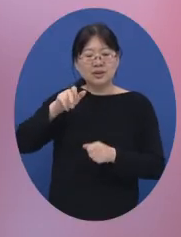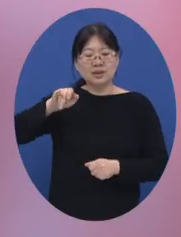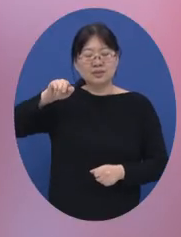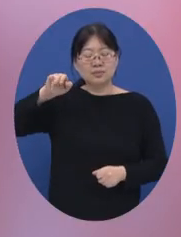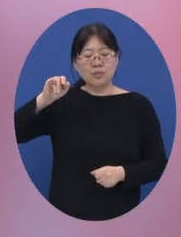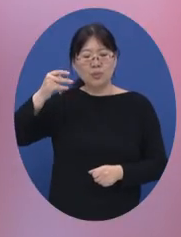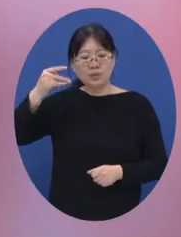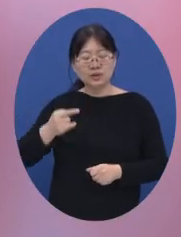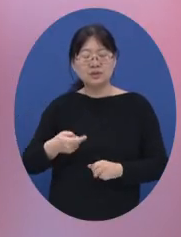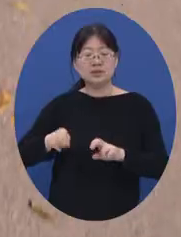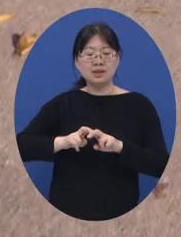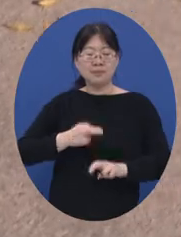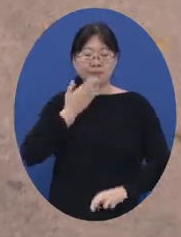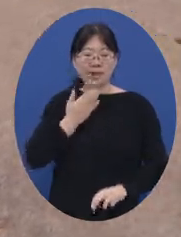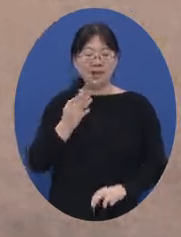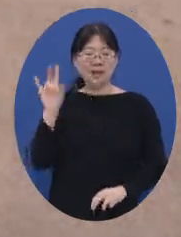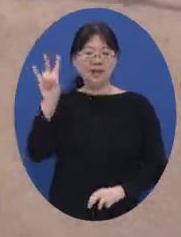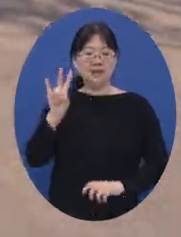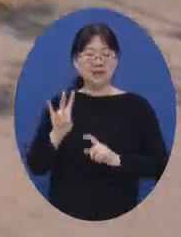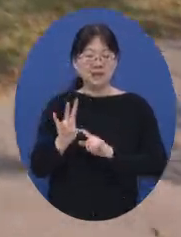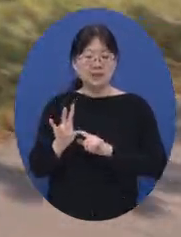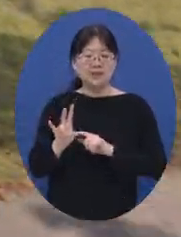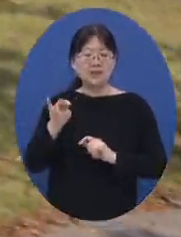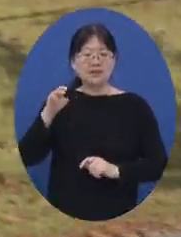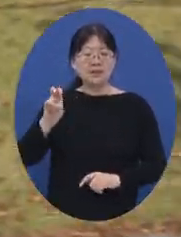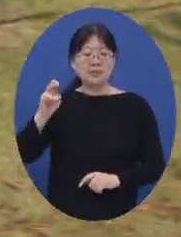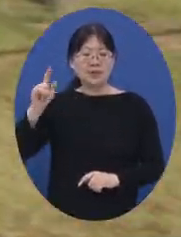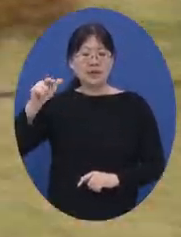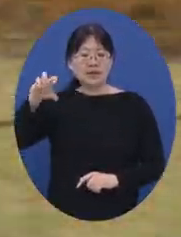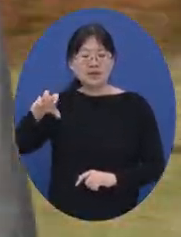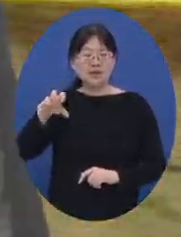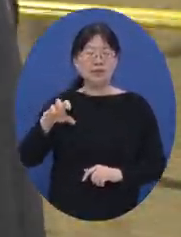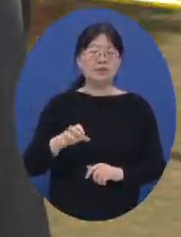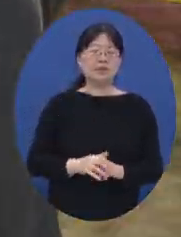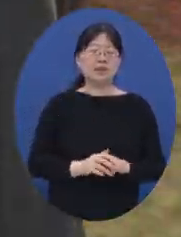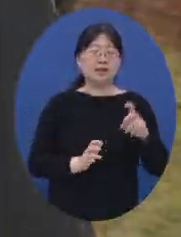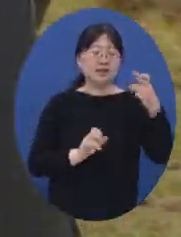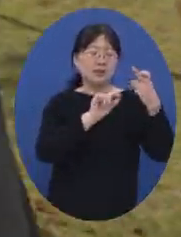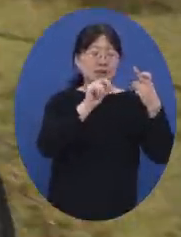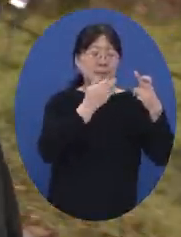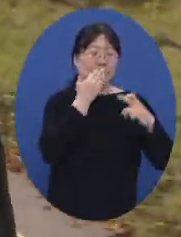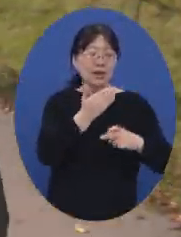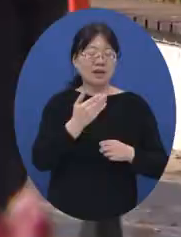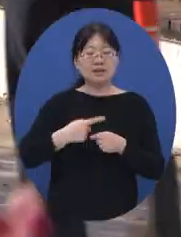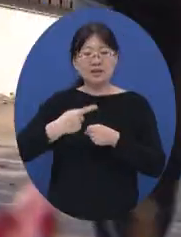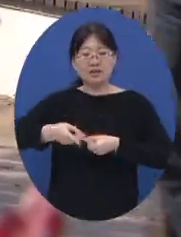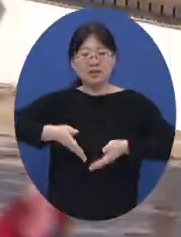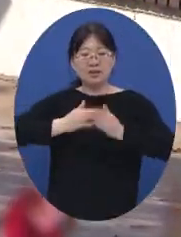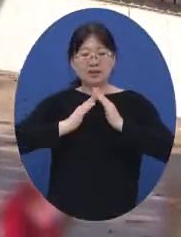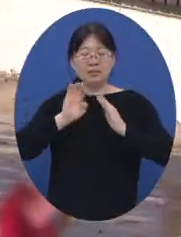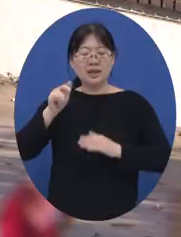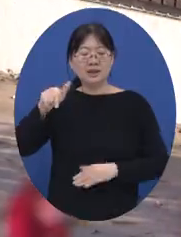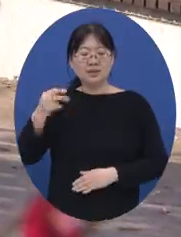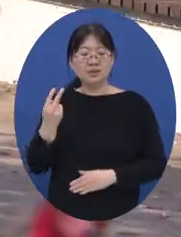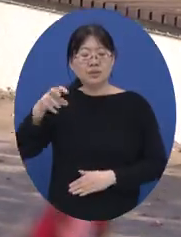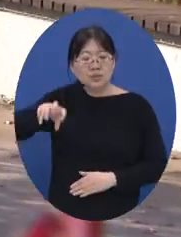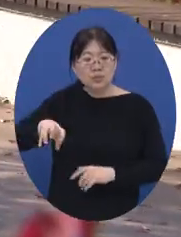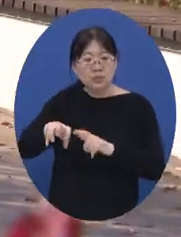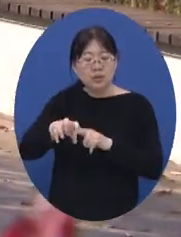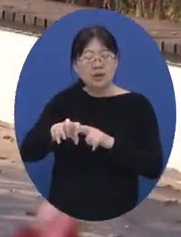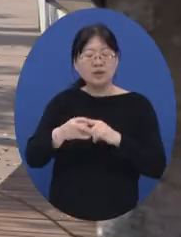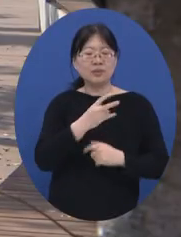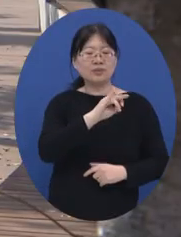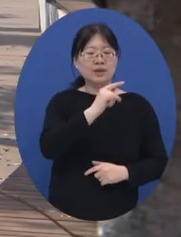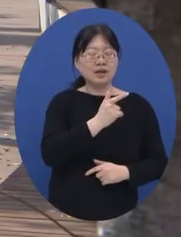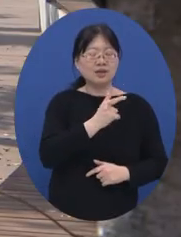됐고, 다음 달엔 시흥시와 산단에서도 가능합니다. 내년에 준공되는 성남 판교와 광교 원천, 동탄 호수공원